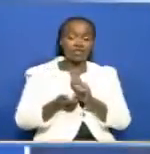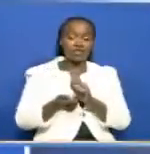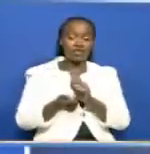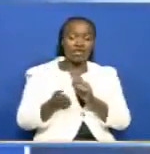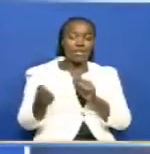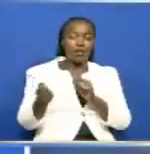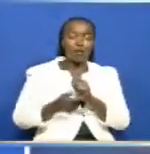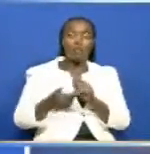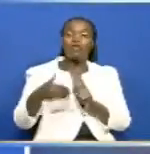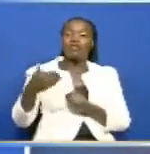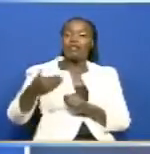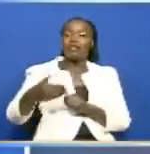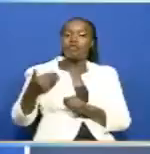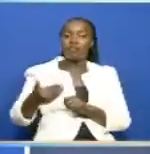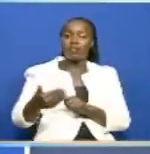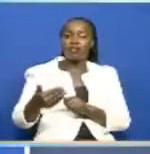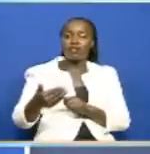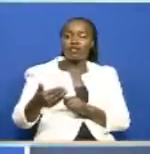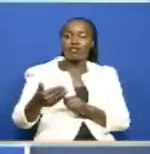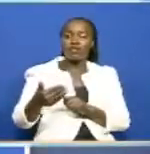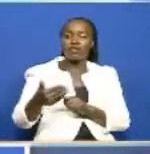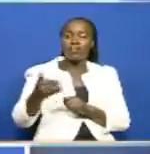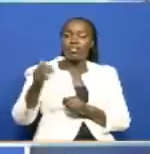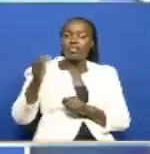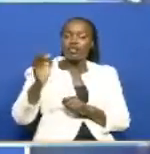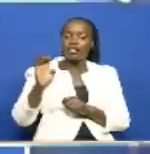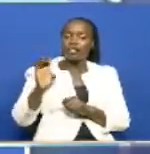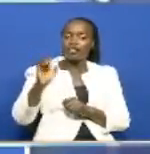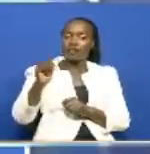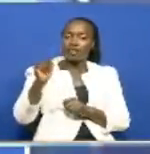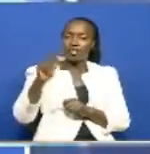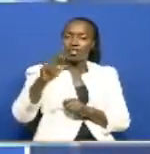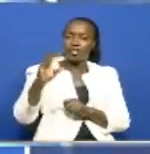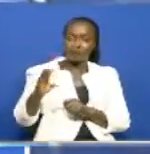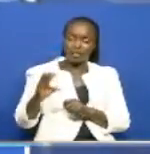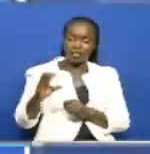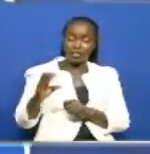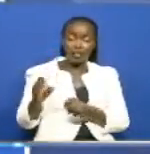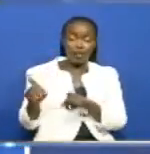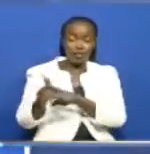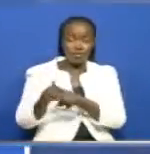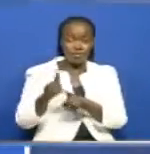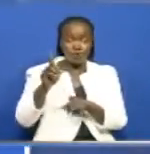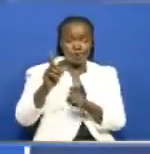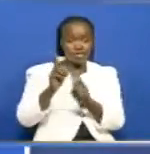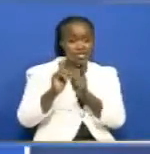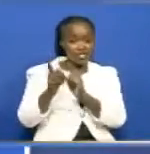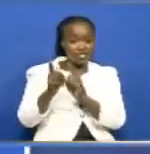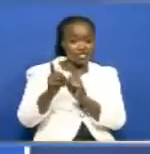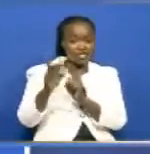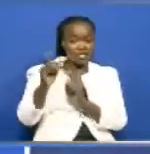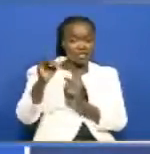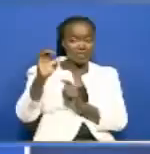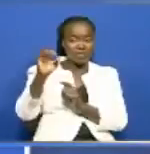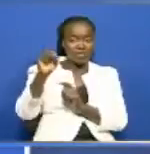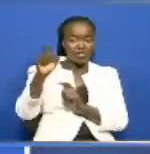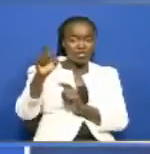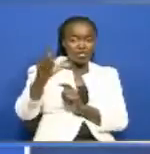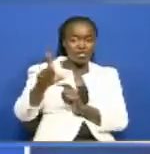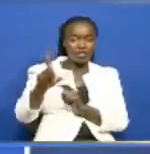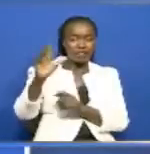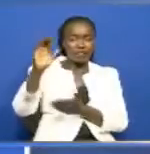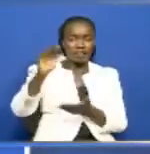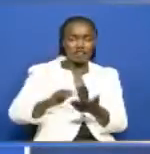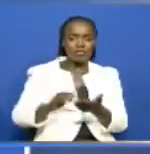mwezi halmashauri ya kudhibiti sekta ya kawi na mafuta nchini. Wakati huo huo, bei ya lita moja mafuta ya dizeli imepungua kwa shilingi 2 na